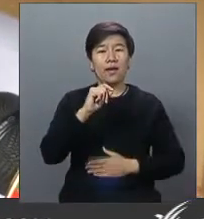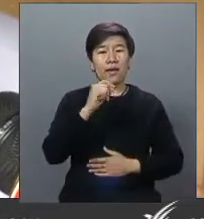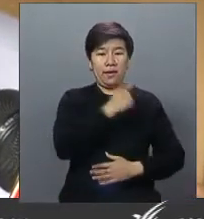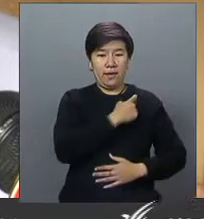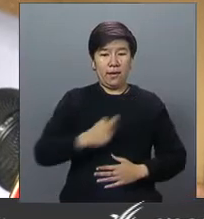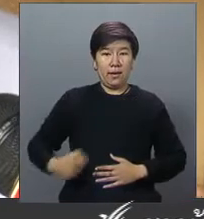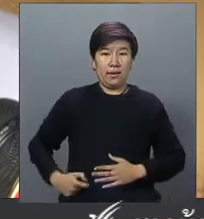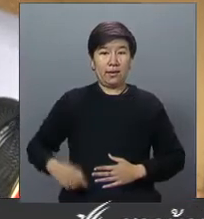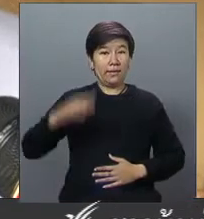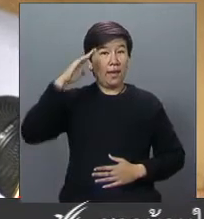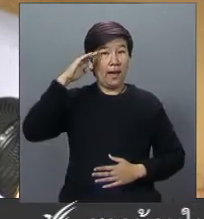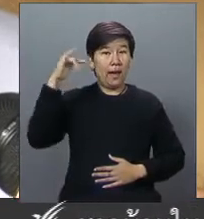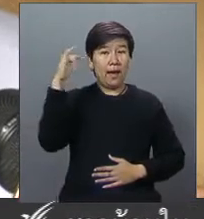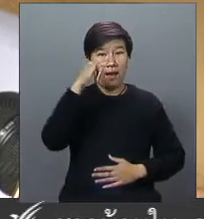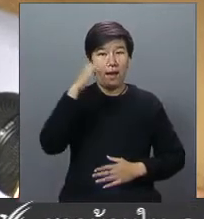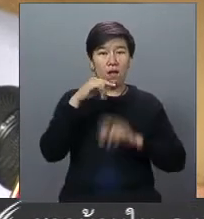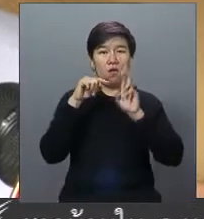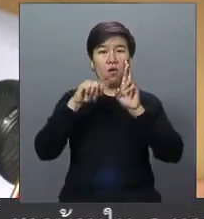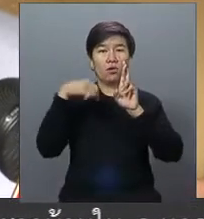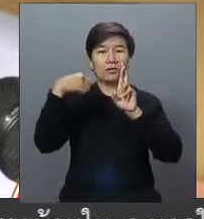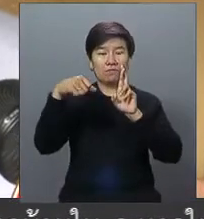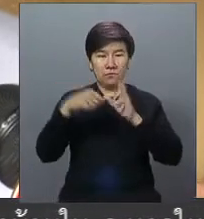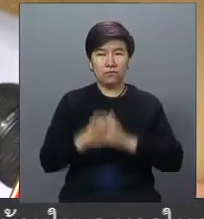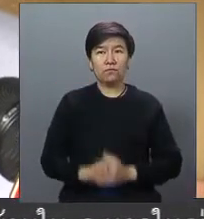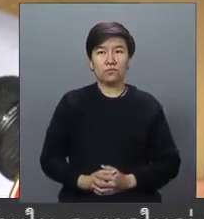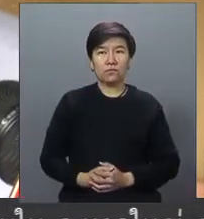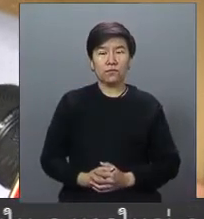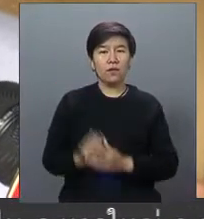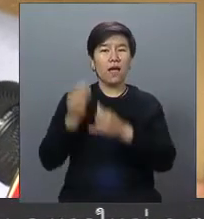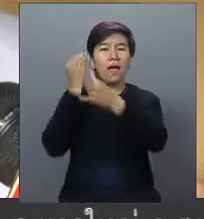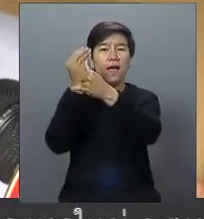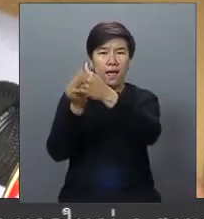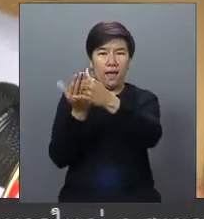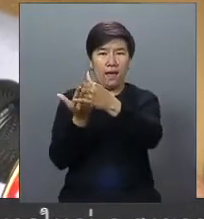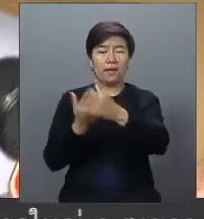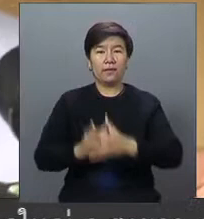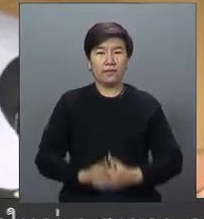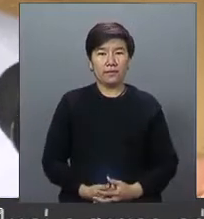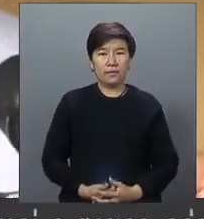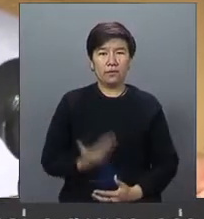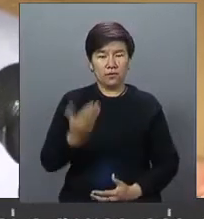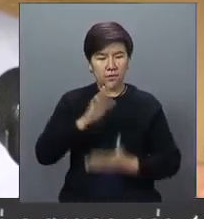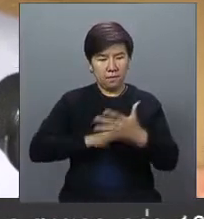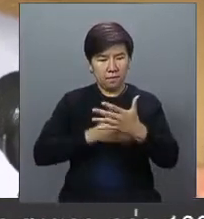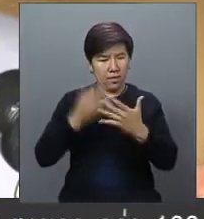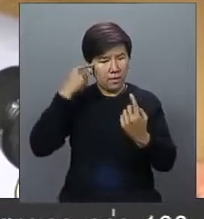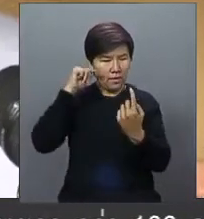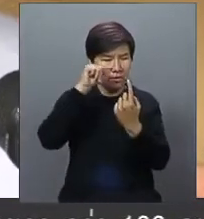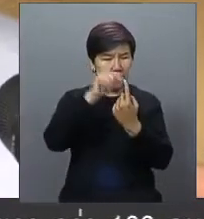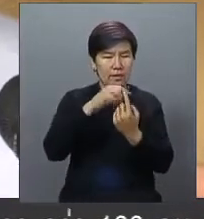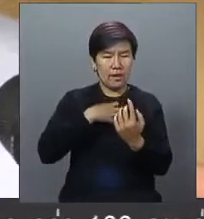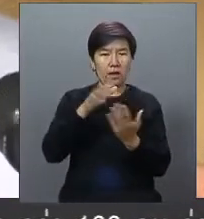ซึ่งท่านมีความก็ผมว่ามีความเป็นพระราชประสงค์เต็มที่อยากให้บ้านเมืองสงบเ